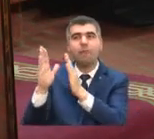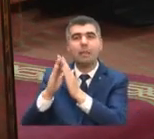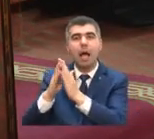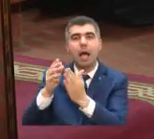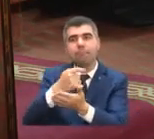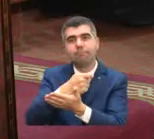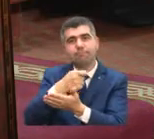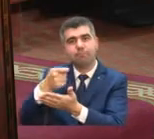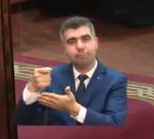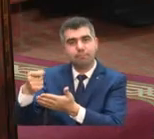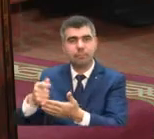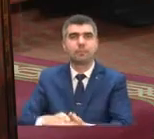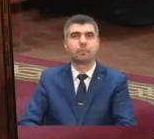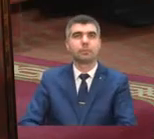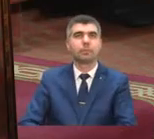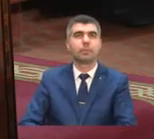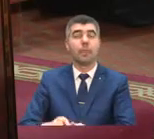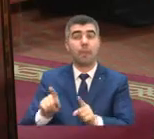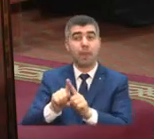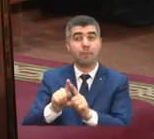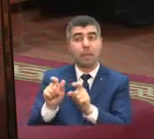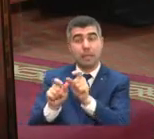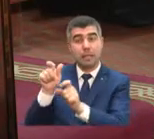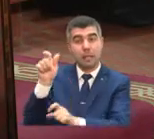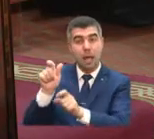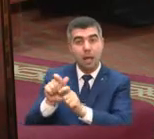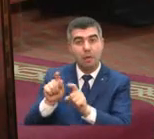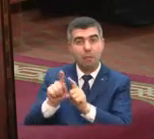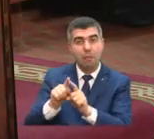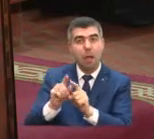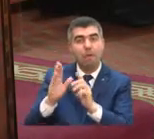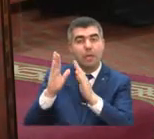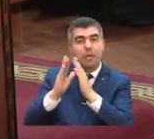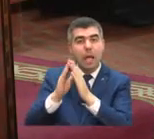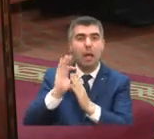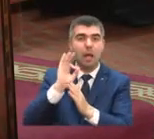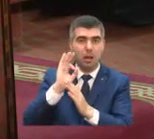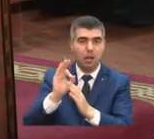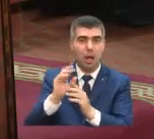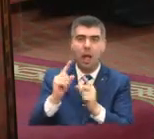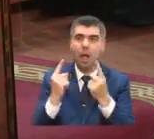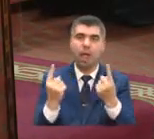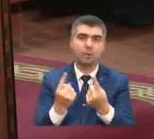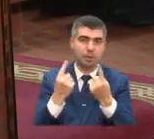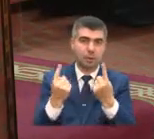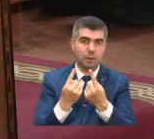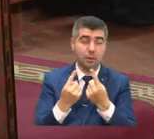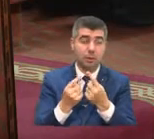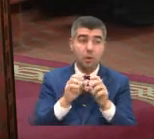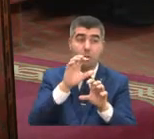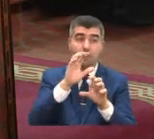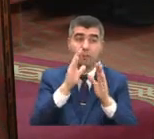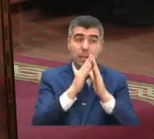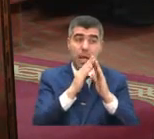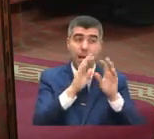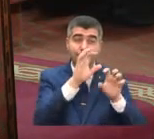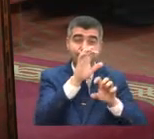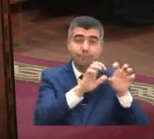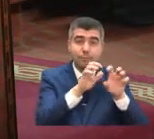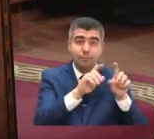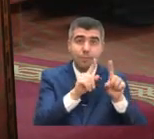بين جوج، بين المواطن ياخذ الاوراق ديالو وفي نفس الوقت ما يكونش هذا مدخل